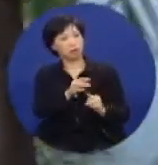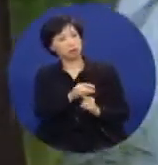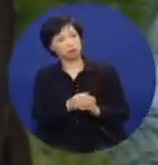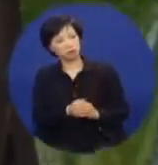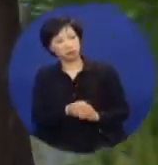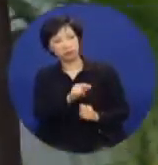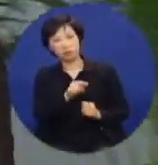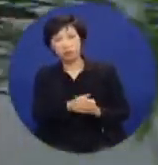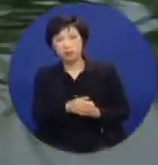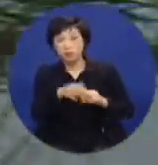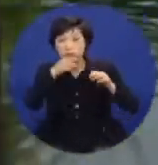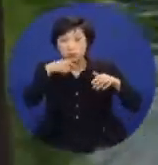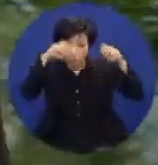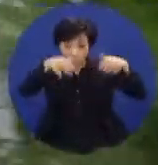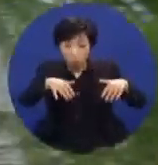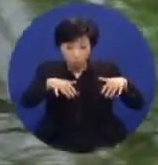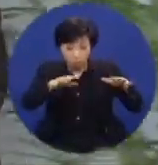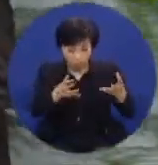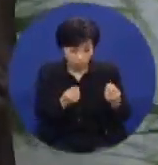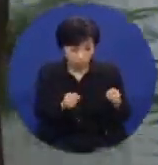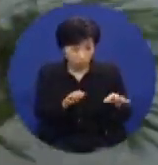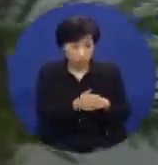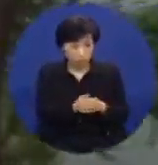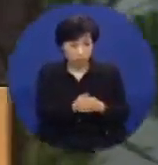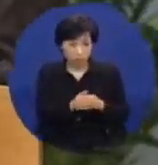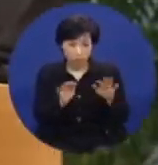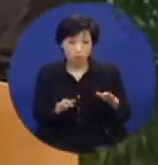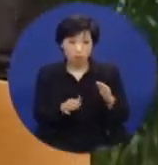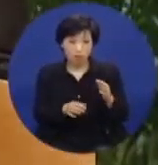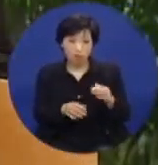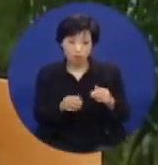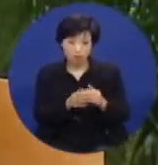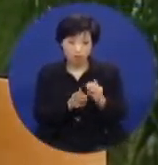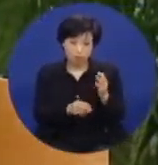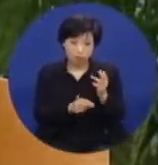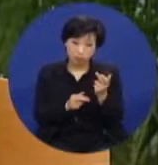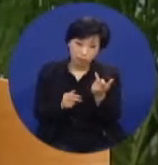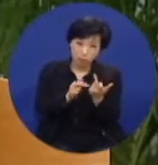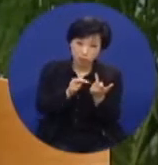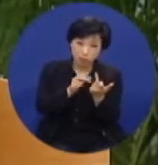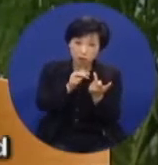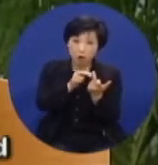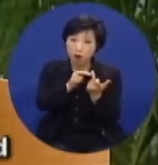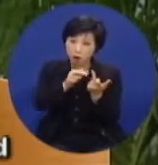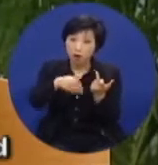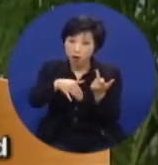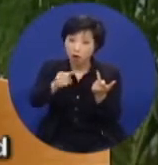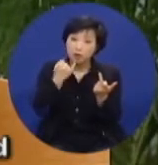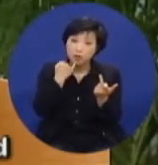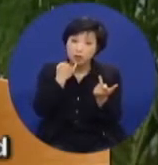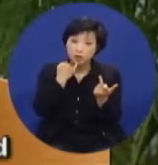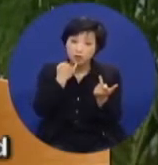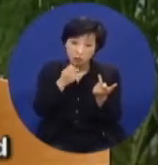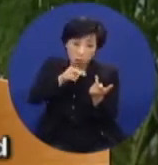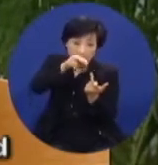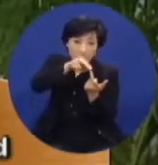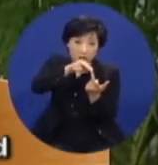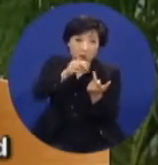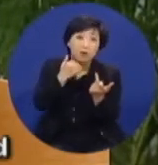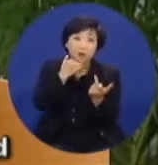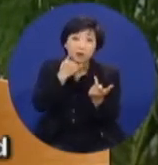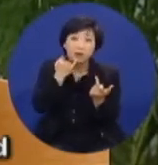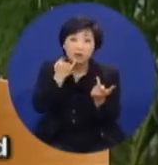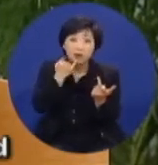시가지 많이 오면 높은 곳에 그만 되고 도 많이 오면 뭐 3팀 턱에 가면 되고 도 마 니 면상 띠고 올라가면